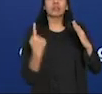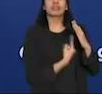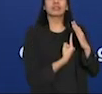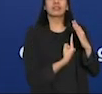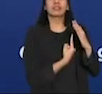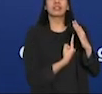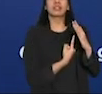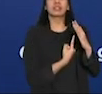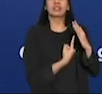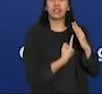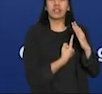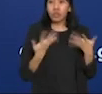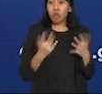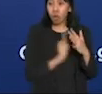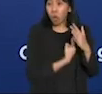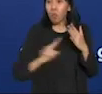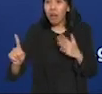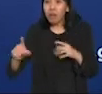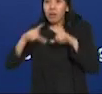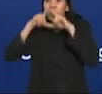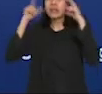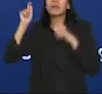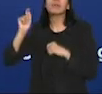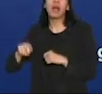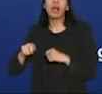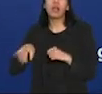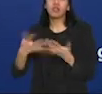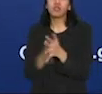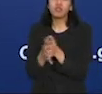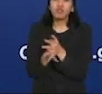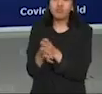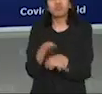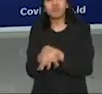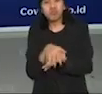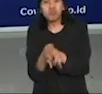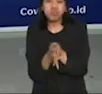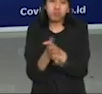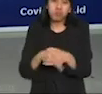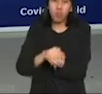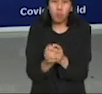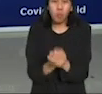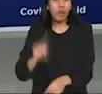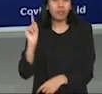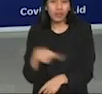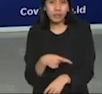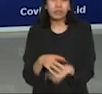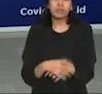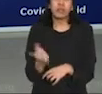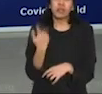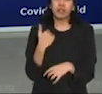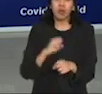gunakan masker dan Cuci tangan pakai sabun dengan air yang mengalir gotong-royong dan bersatu melawan